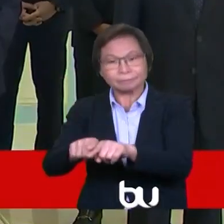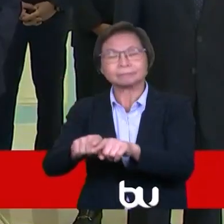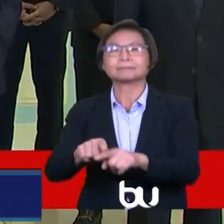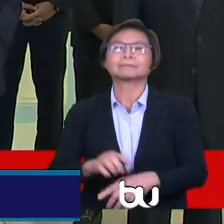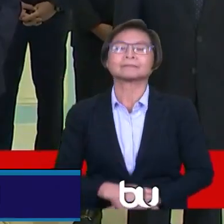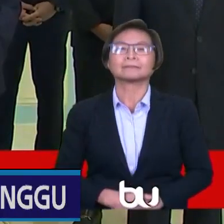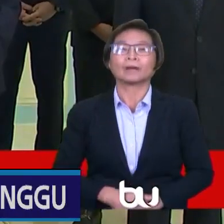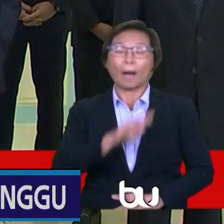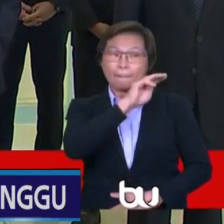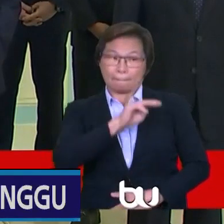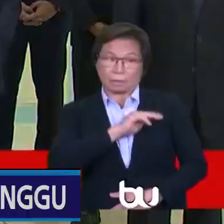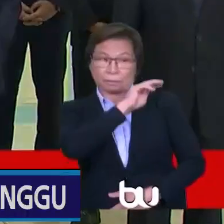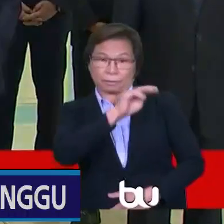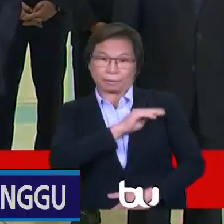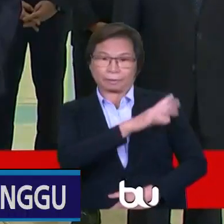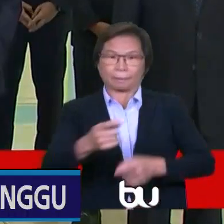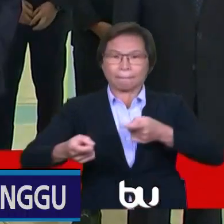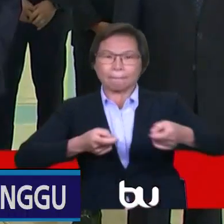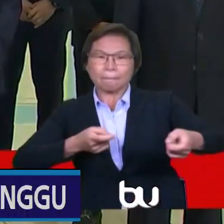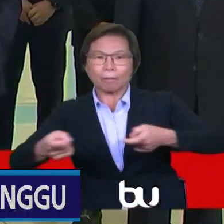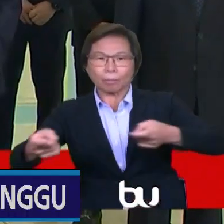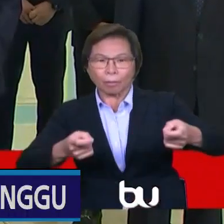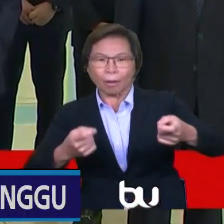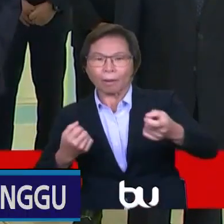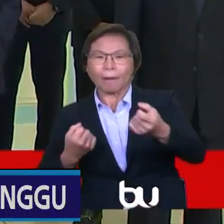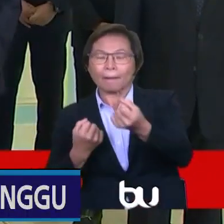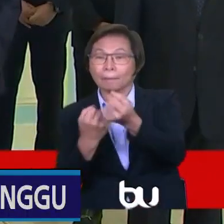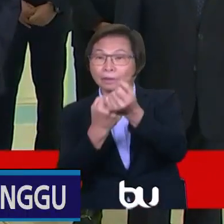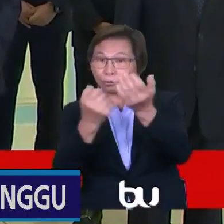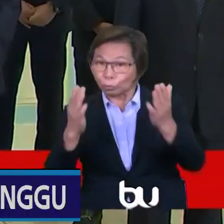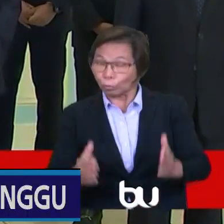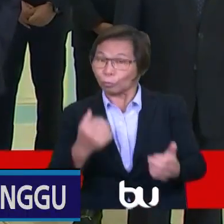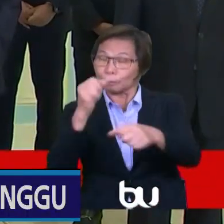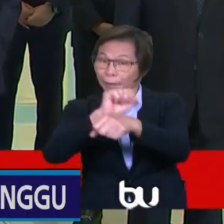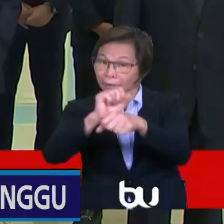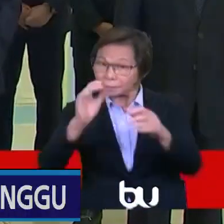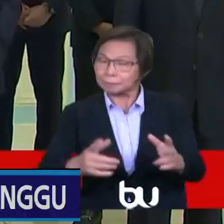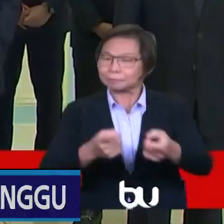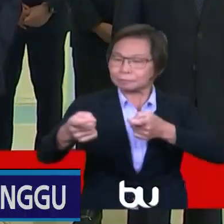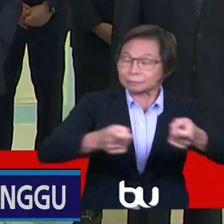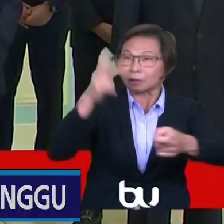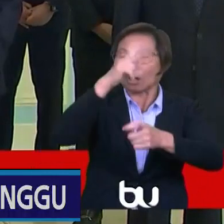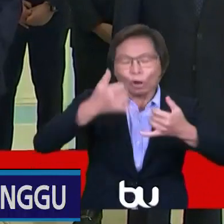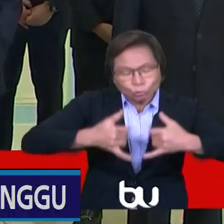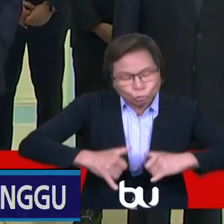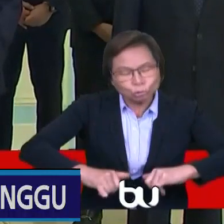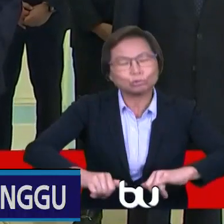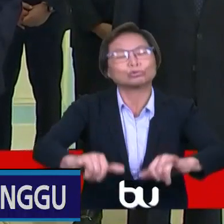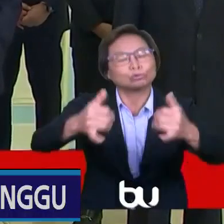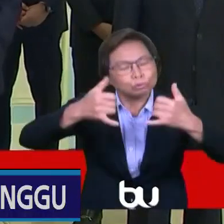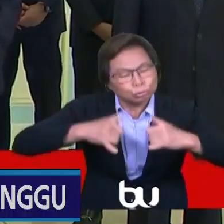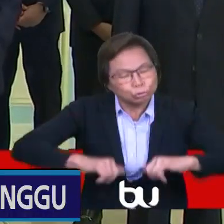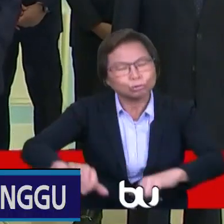Sementara itu, Jemaah Menteri dan Pentadbiran Jentera Pentadbiran Kerajaan akan terus berfungsi